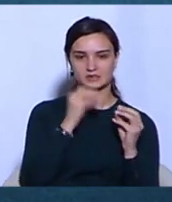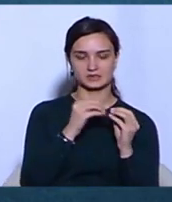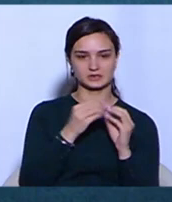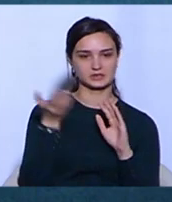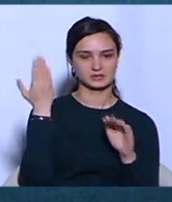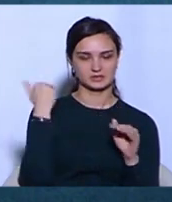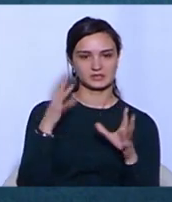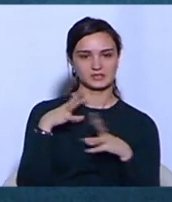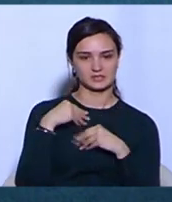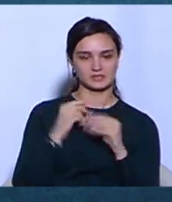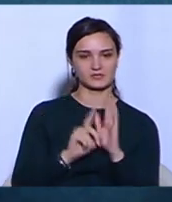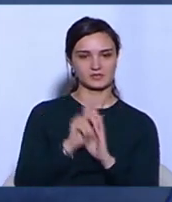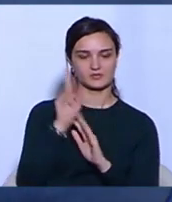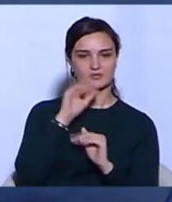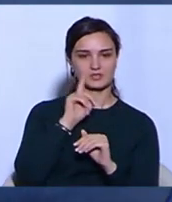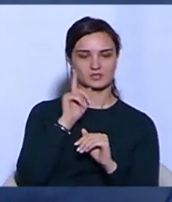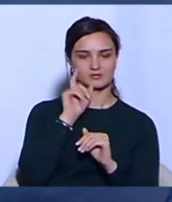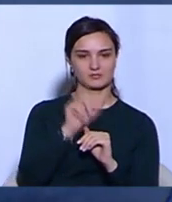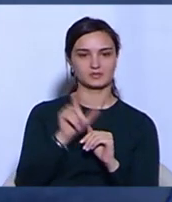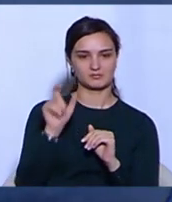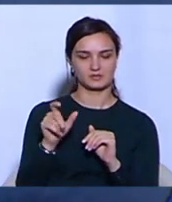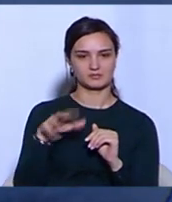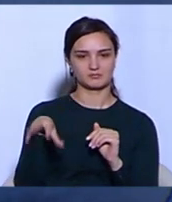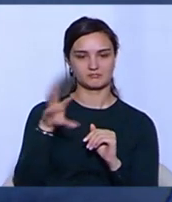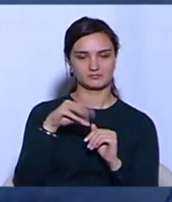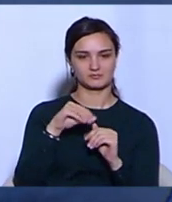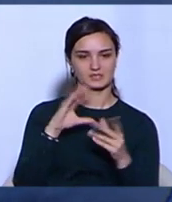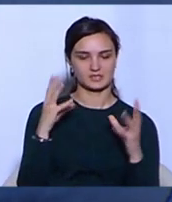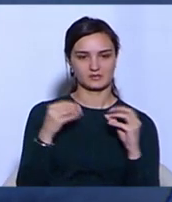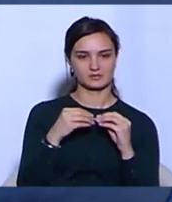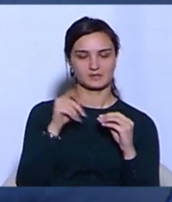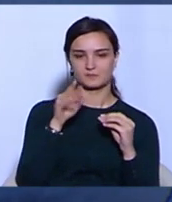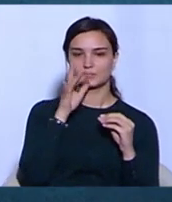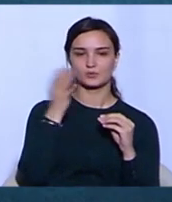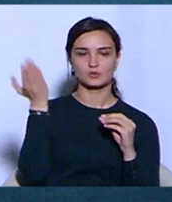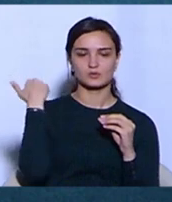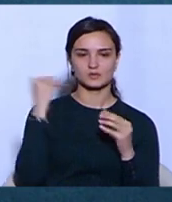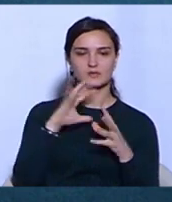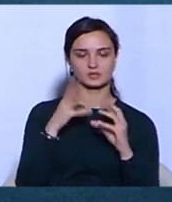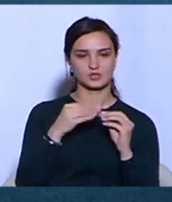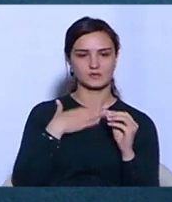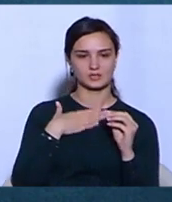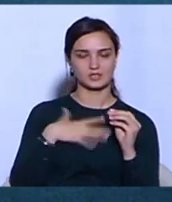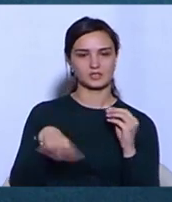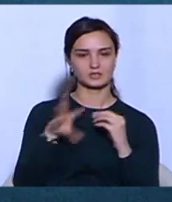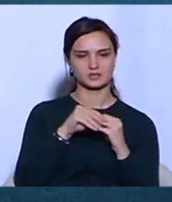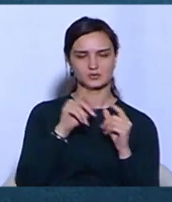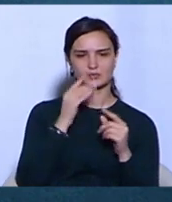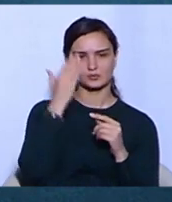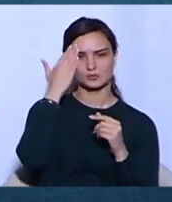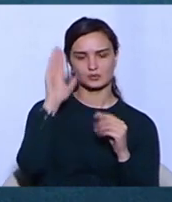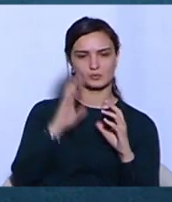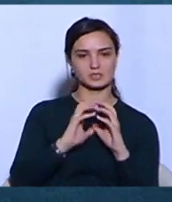წინათ ერთად დავიწყეთ, როდესაც ახალგაზრდა ადამიანებმა სრულიად იმ დროისთვის ყველა ჩვენთაგანისთვის